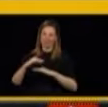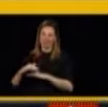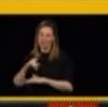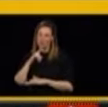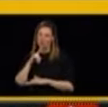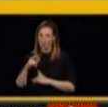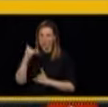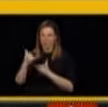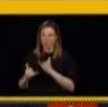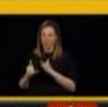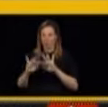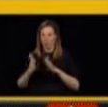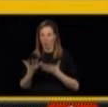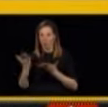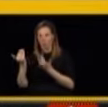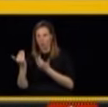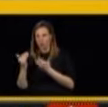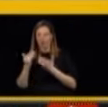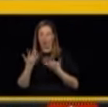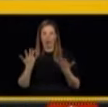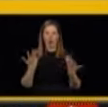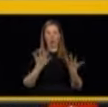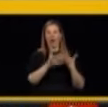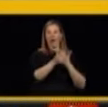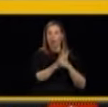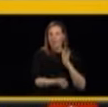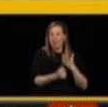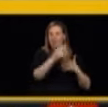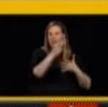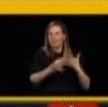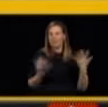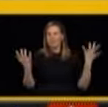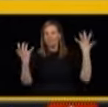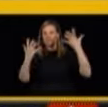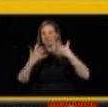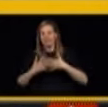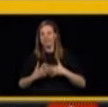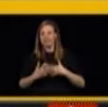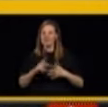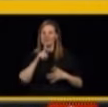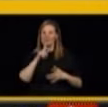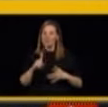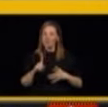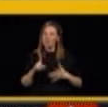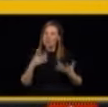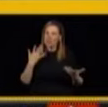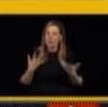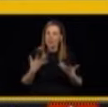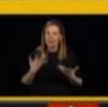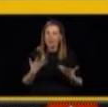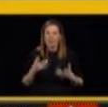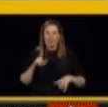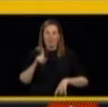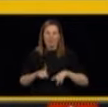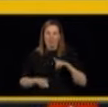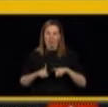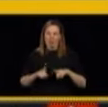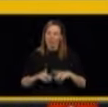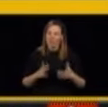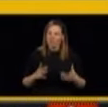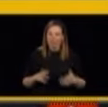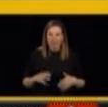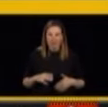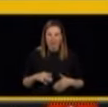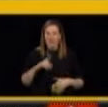à faire, là, selon les besoins qu'il y a sur le terrain. Ça n'empêche que les gens, moi, encore une fois, je les